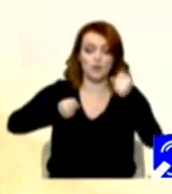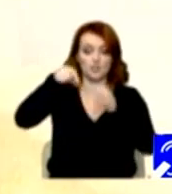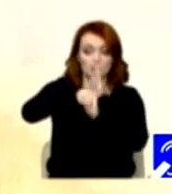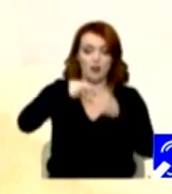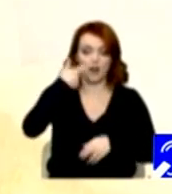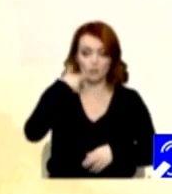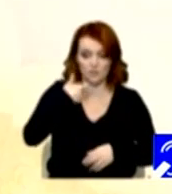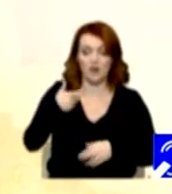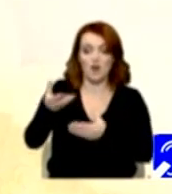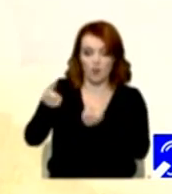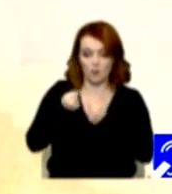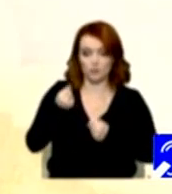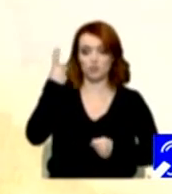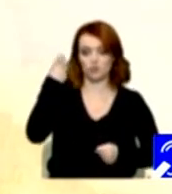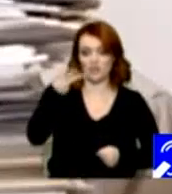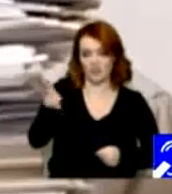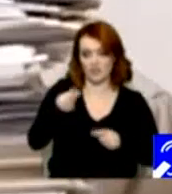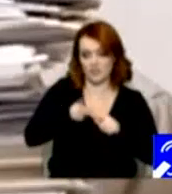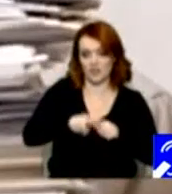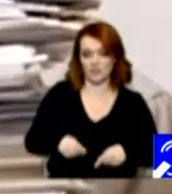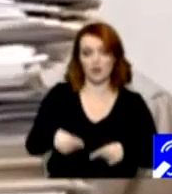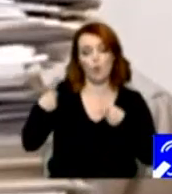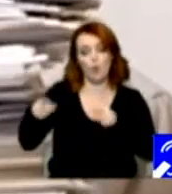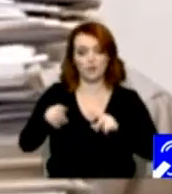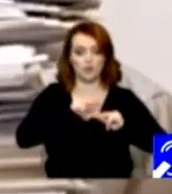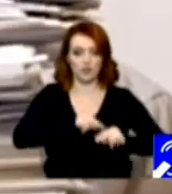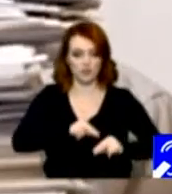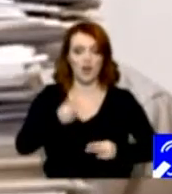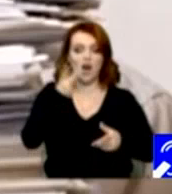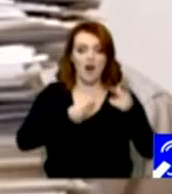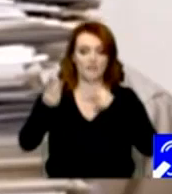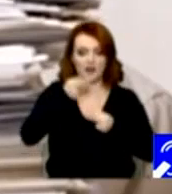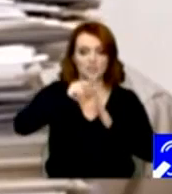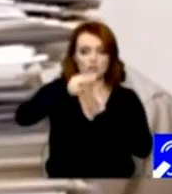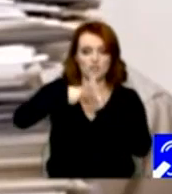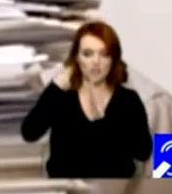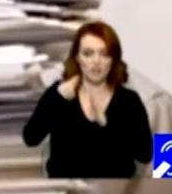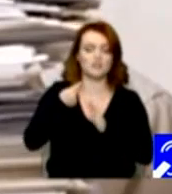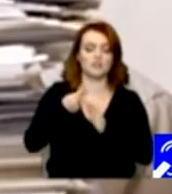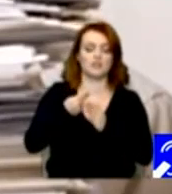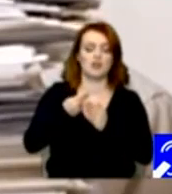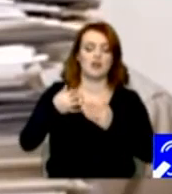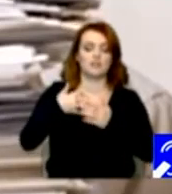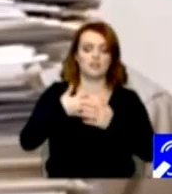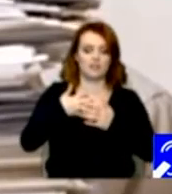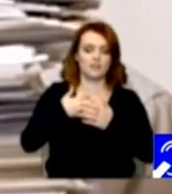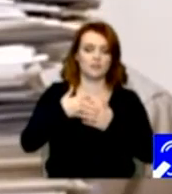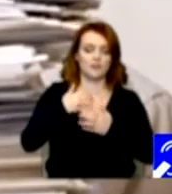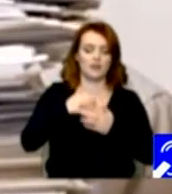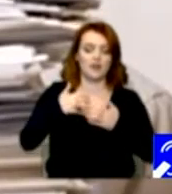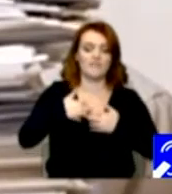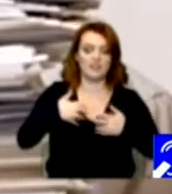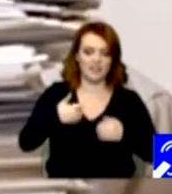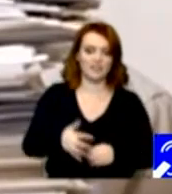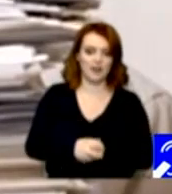lor Doar pentru a scoate bani ilegal un alt inspector ansa falsificat un certificat veterinar favorizat importul la